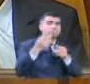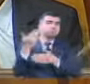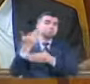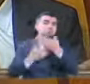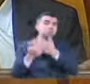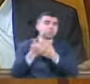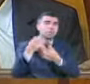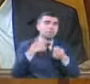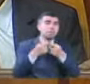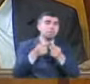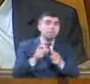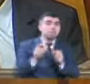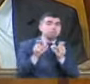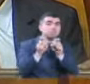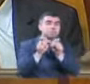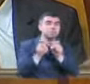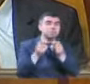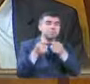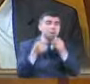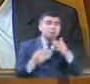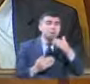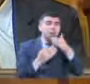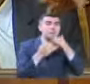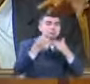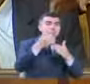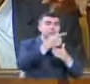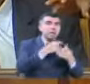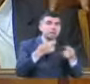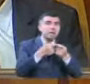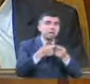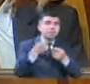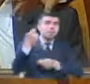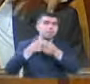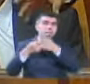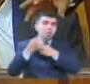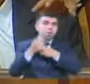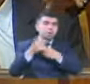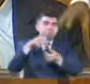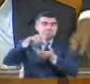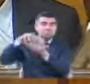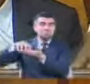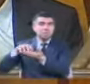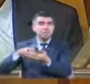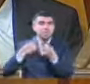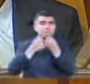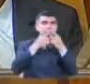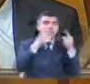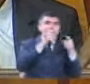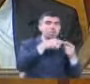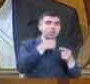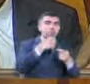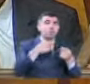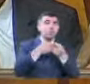تفييئ وتضييق على هذا القطاع، حيث سيصبح كل قطاع عنده الاقتصاد الاجتماعي ديالو. لذلك تنتسألوا على مآل